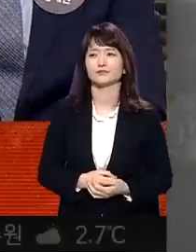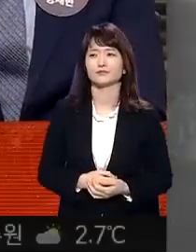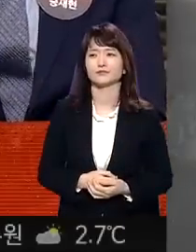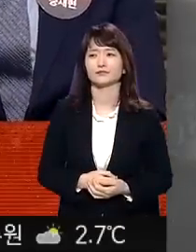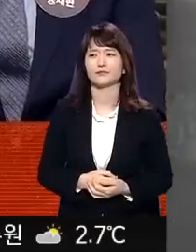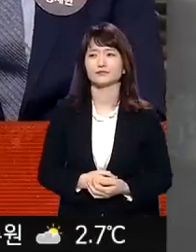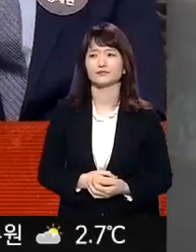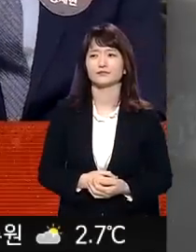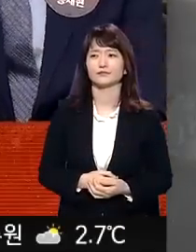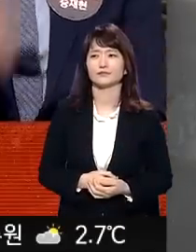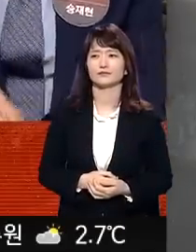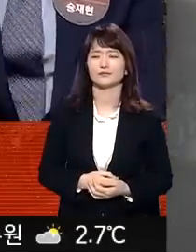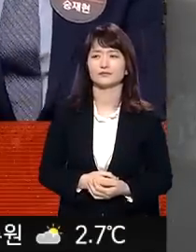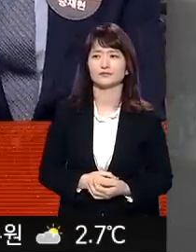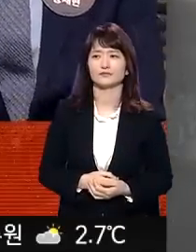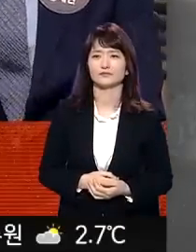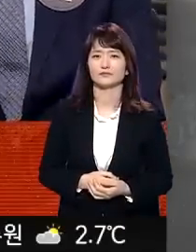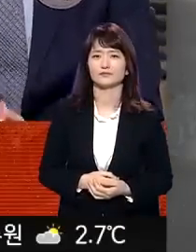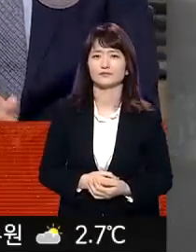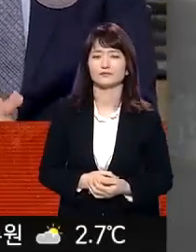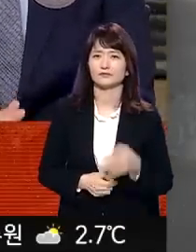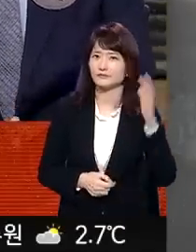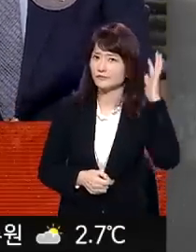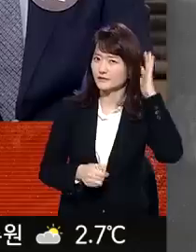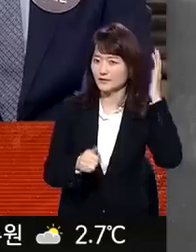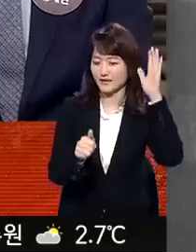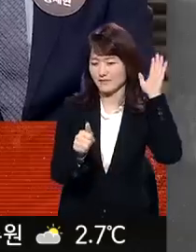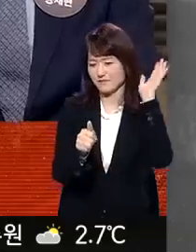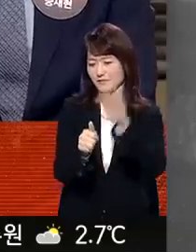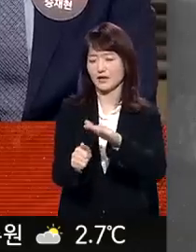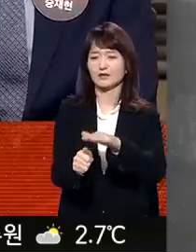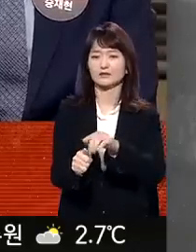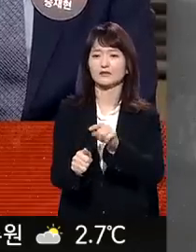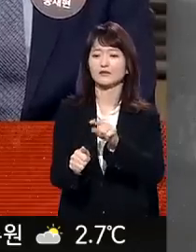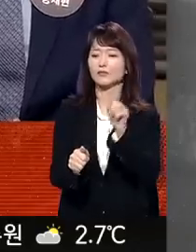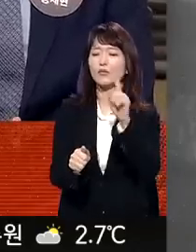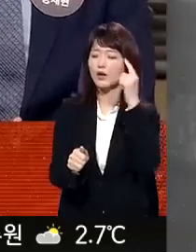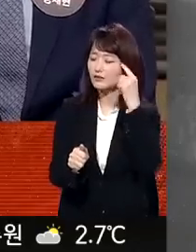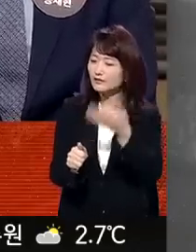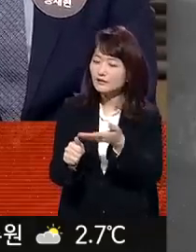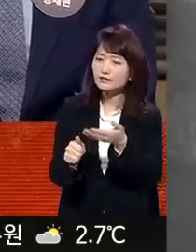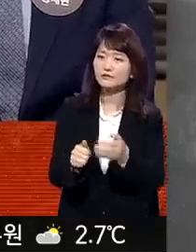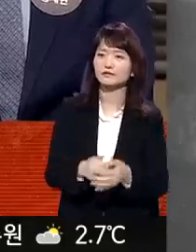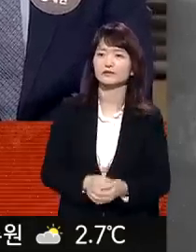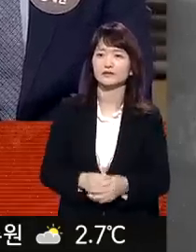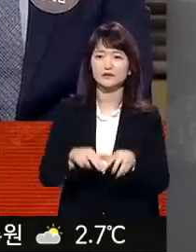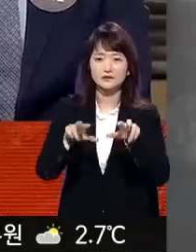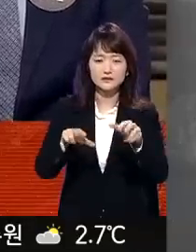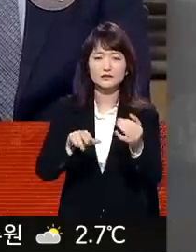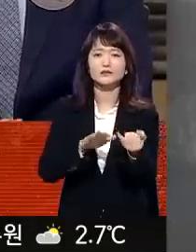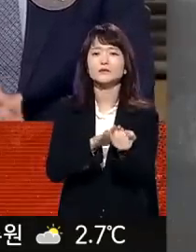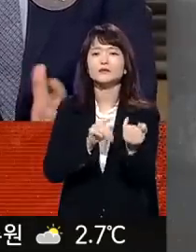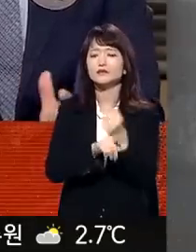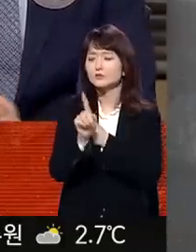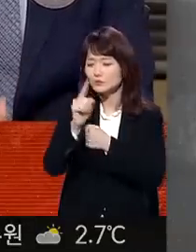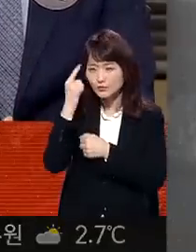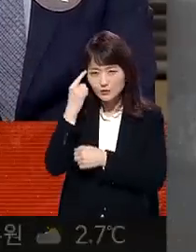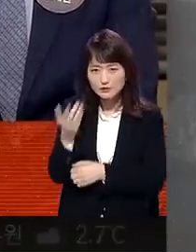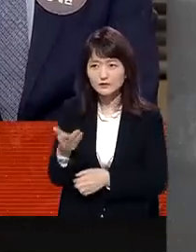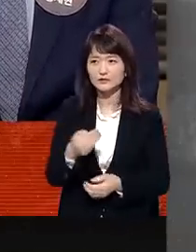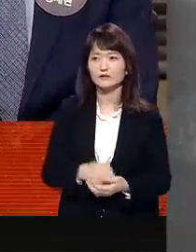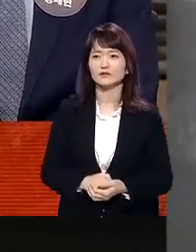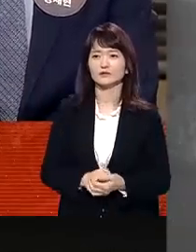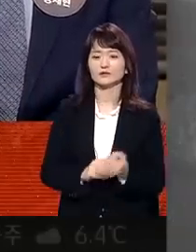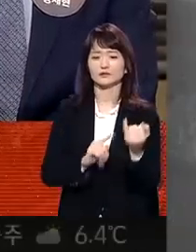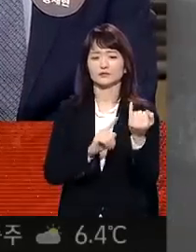이렇게 탁 이마를 탁 때려가지고 깨웠을 것 같아요. 너 지금 뭐 하는 거냐고 왜 지금만 이러느냐고 했을 것 같은데 이